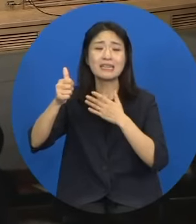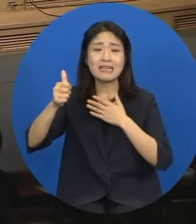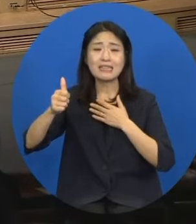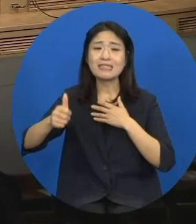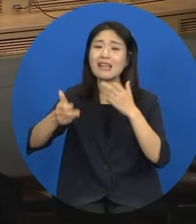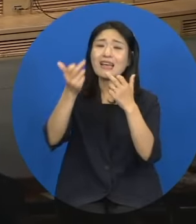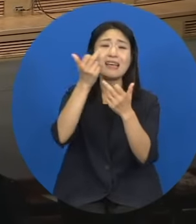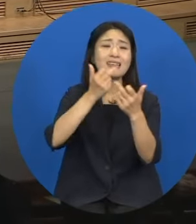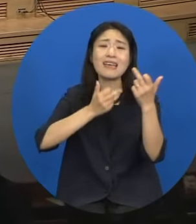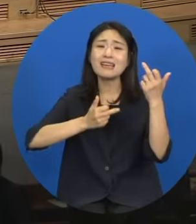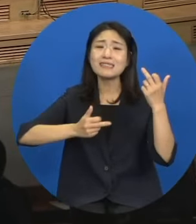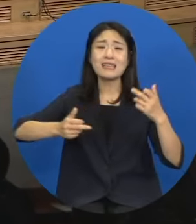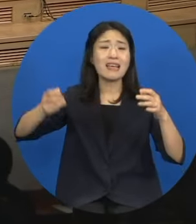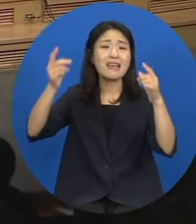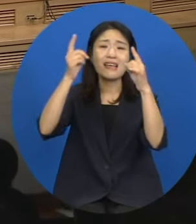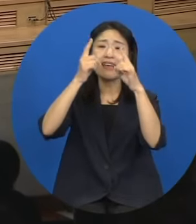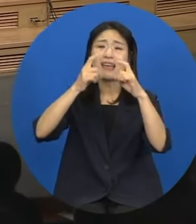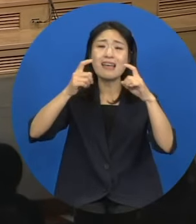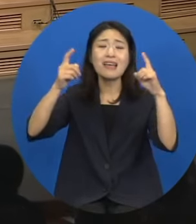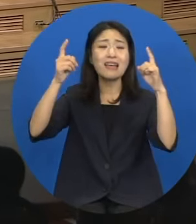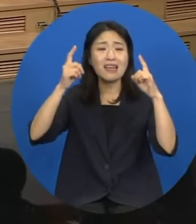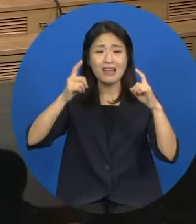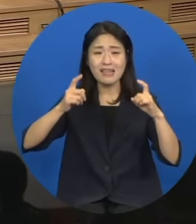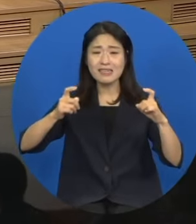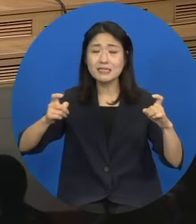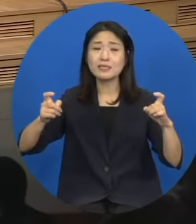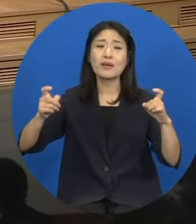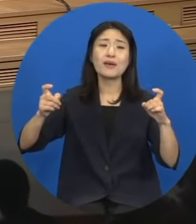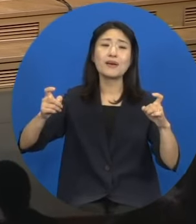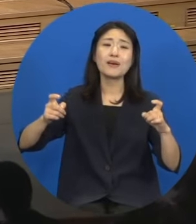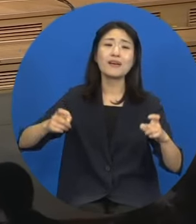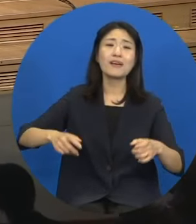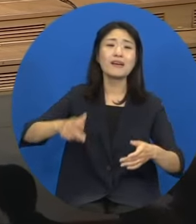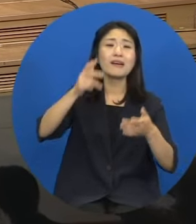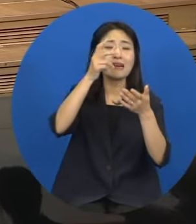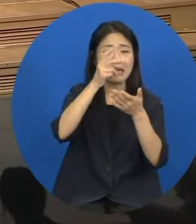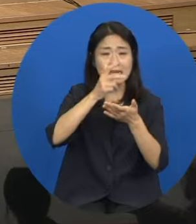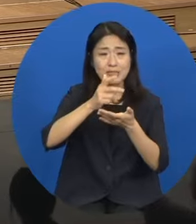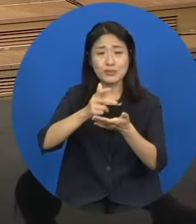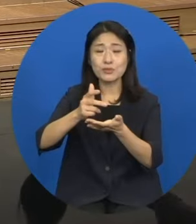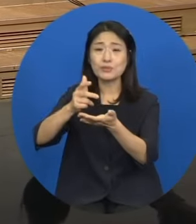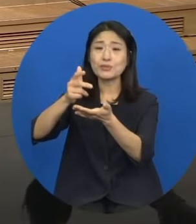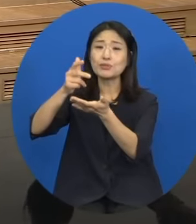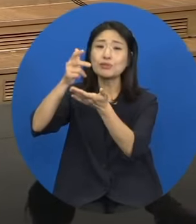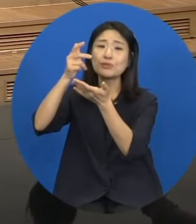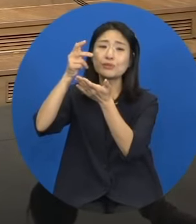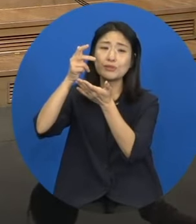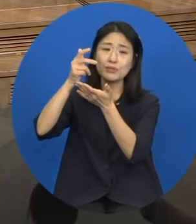주님은 나의 산성 주님은 나의 요새